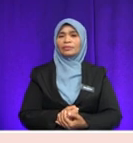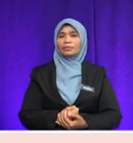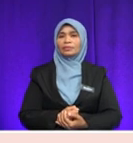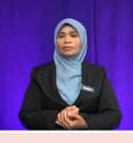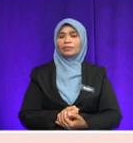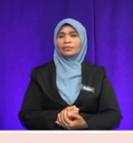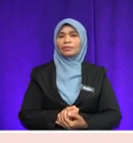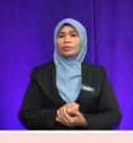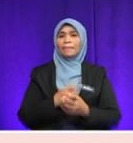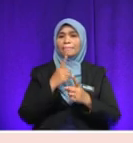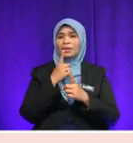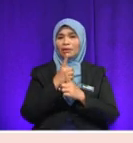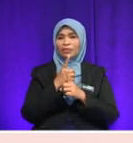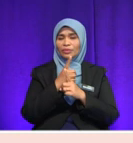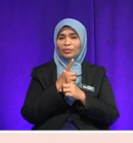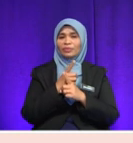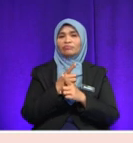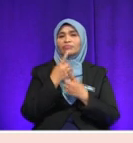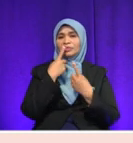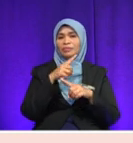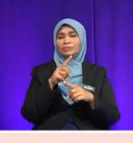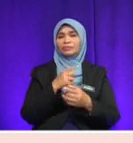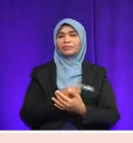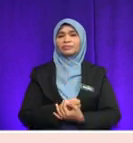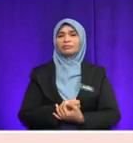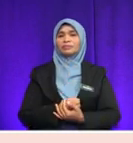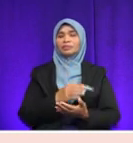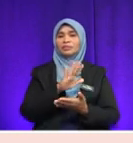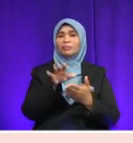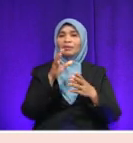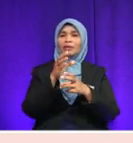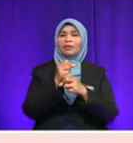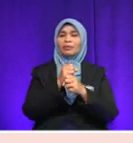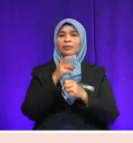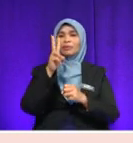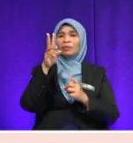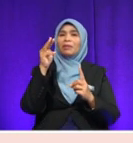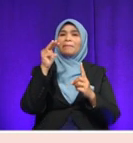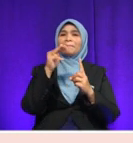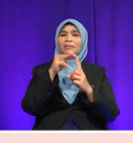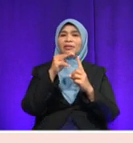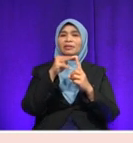Oke betul oke semua dapat 2 marker